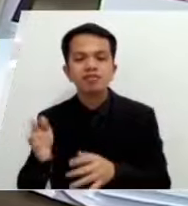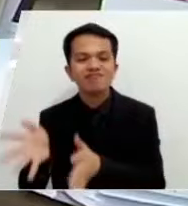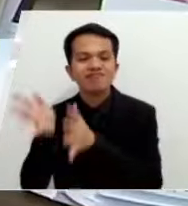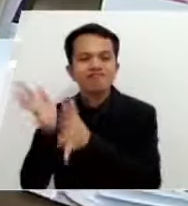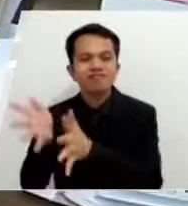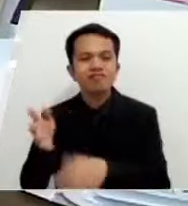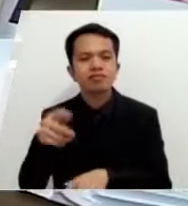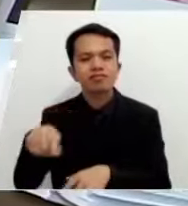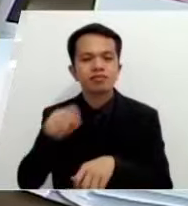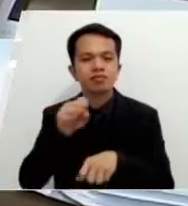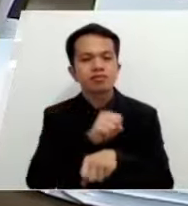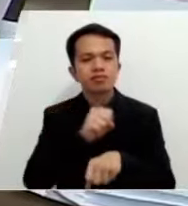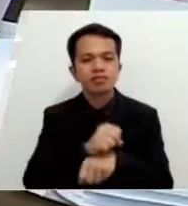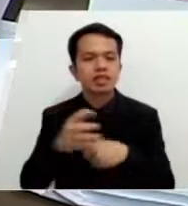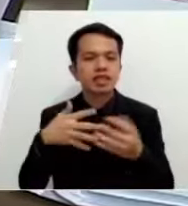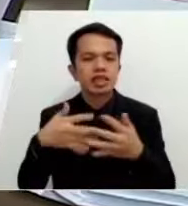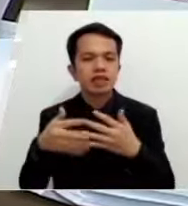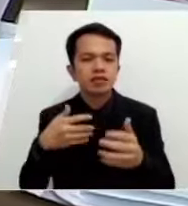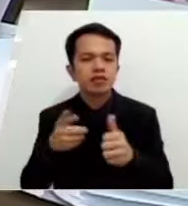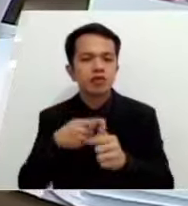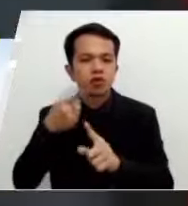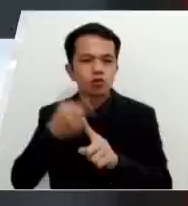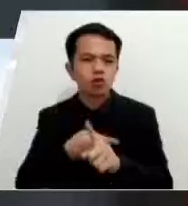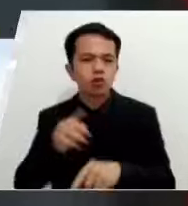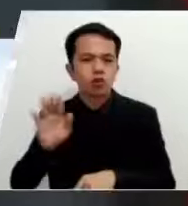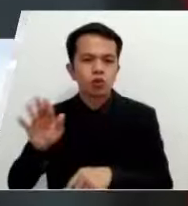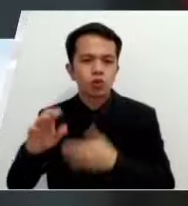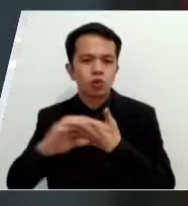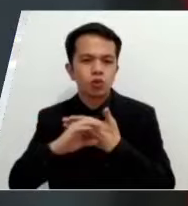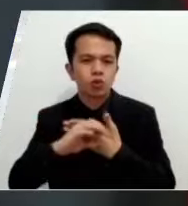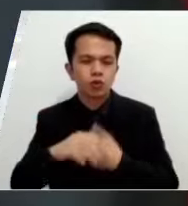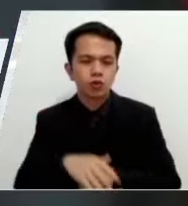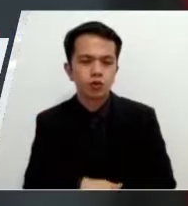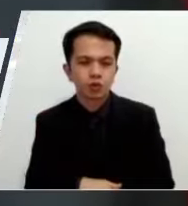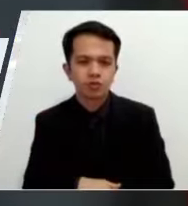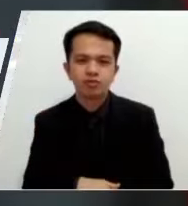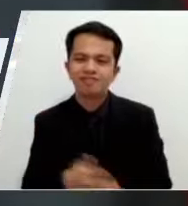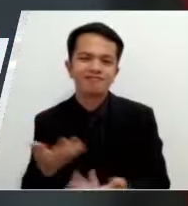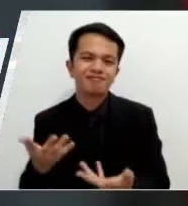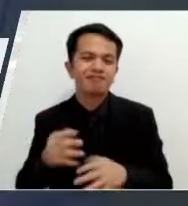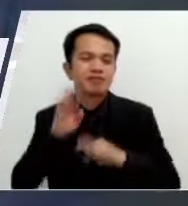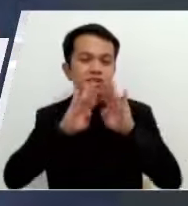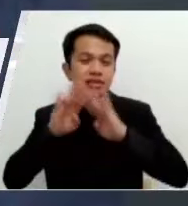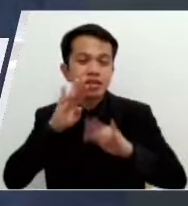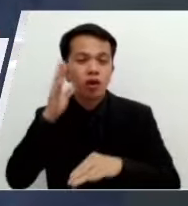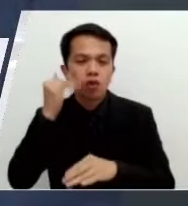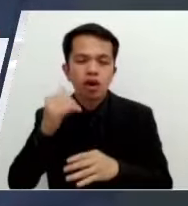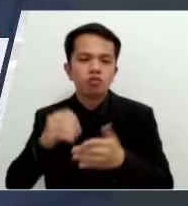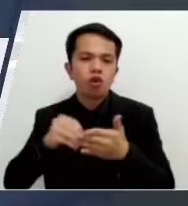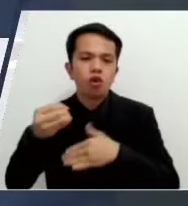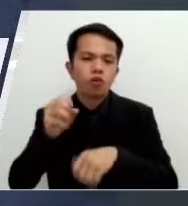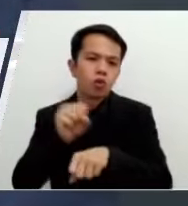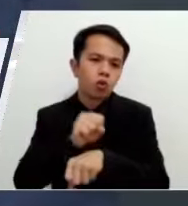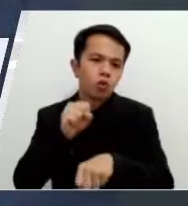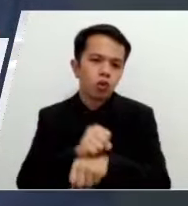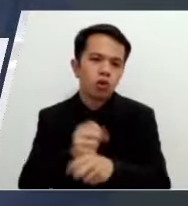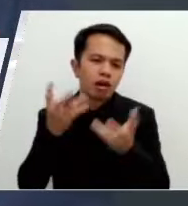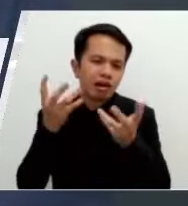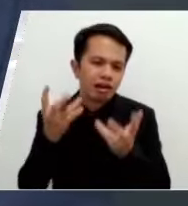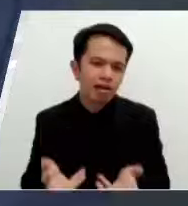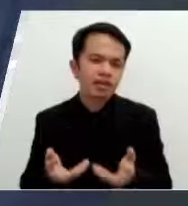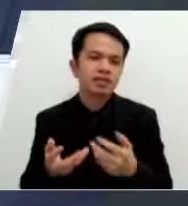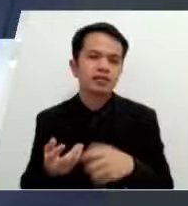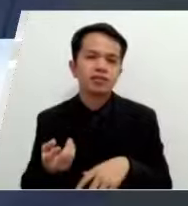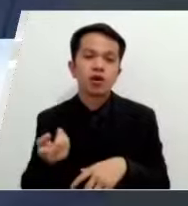trabaho kahit na sa 1 buwan pa lang ng kanilang kontrata. Nahihirapan sila dahil overwork sila. May nakita silang isang trabaho na isang